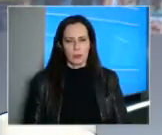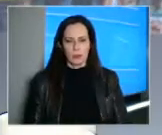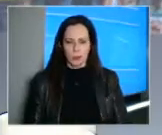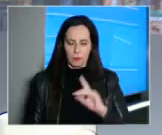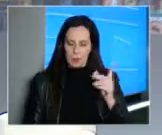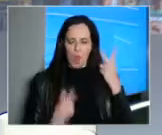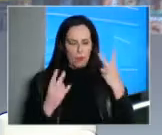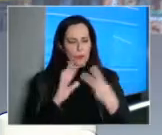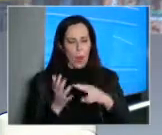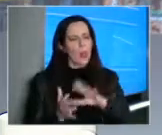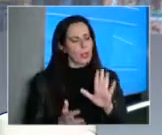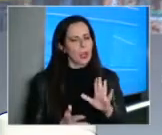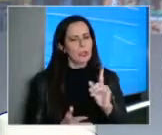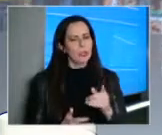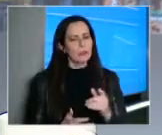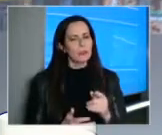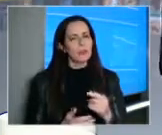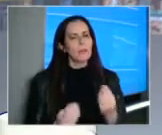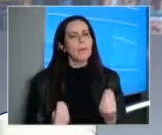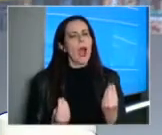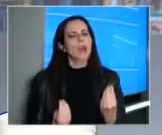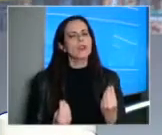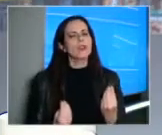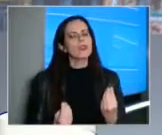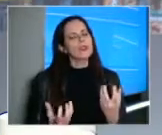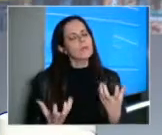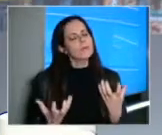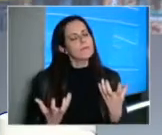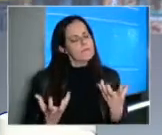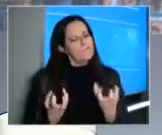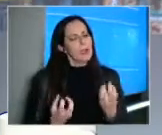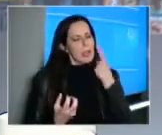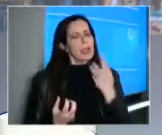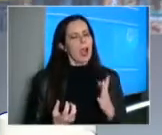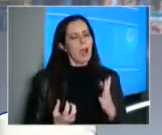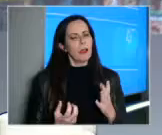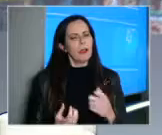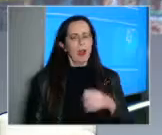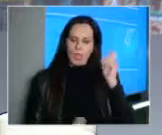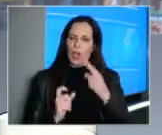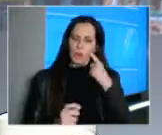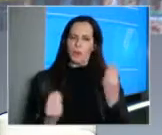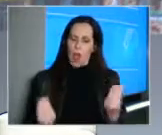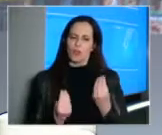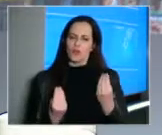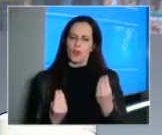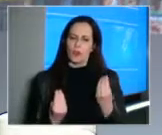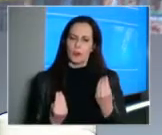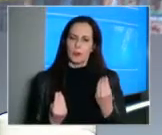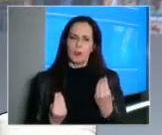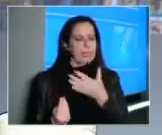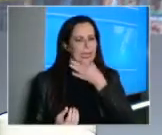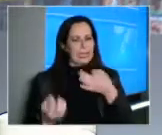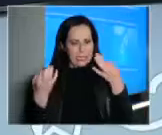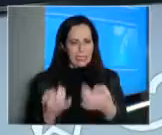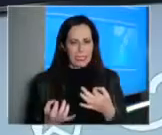בכל העולם, כנראה גם פה. איזשהו משקל כובד כזה שנראה לאזרח, למצביע, כמשהו ככה...